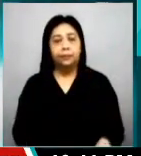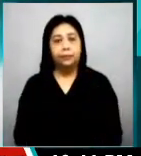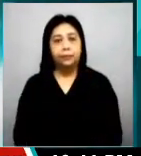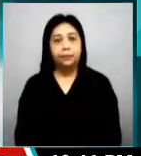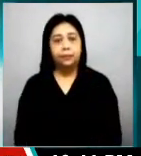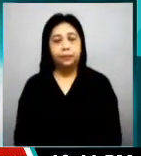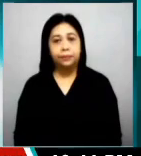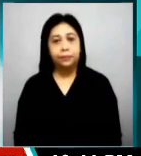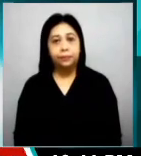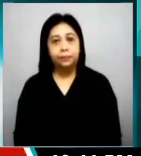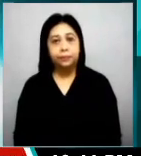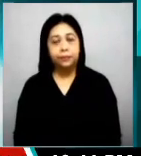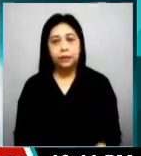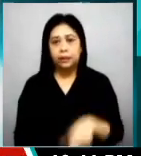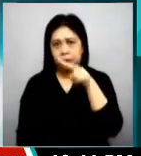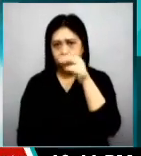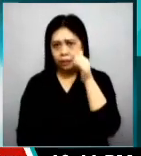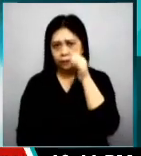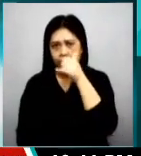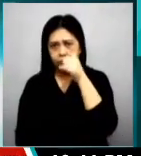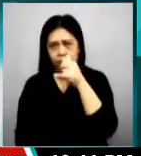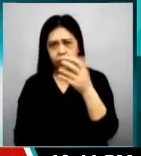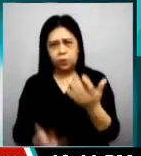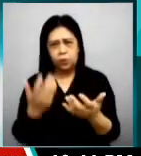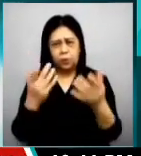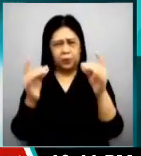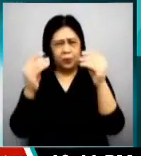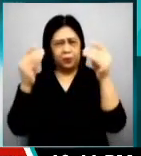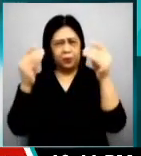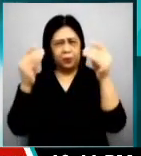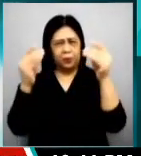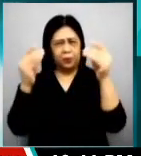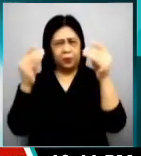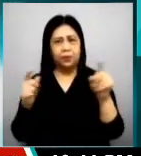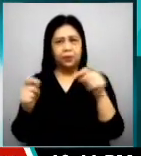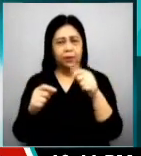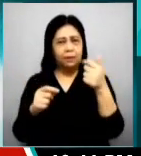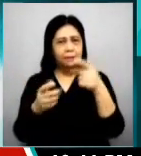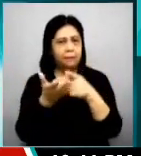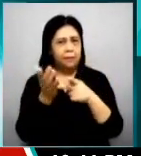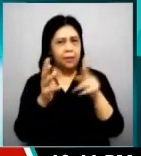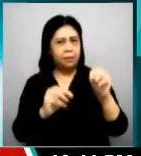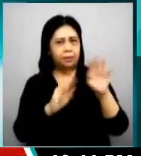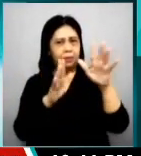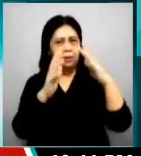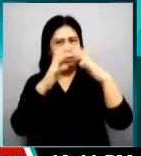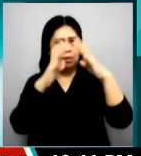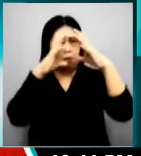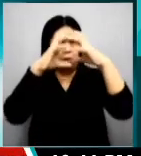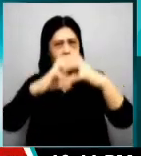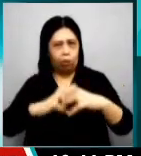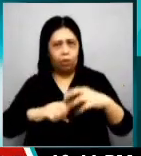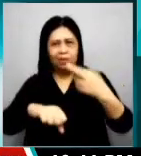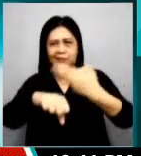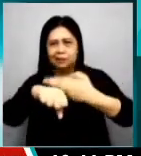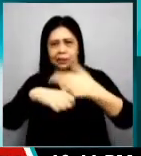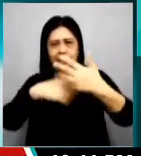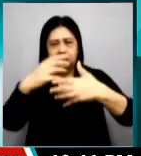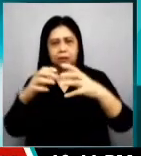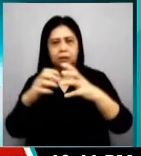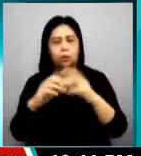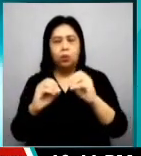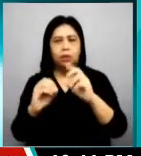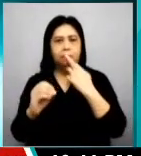Kita sa video ang makapal na alikabok sa isang bahagi ng bundok dahil sa pagguho ng bato. Wala namang naiulat na nasugatan o